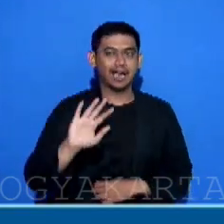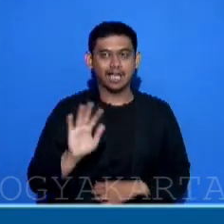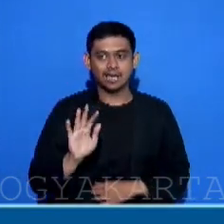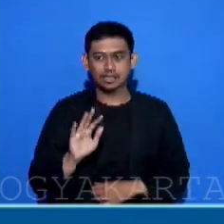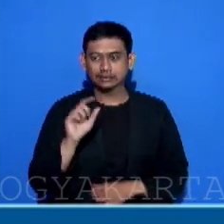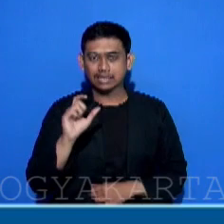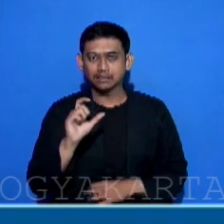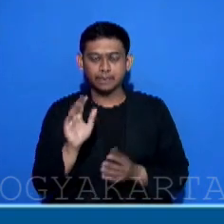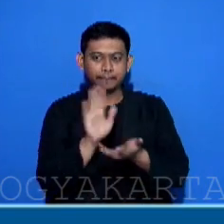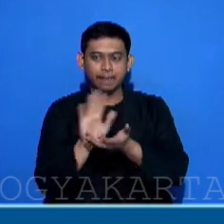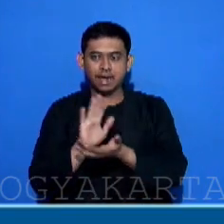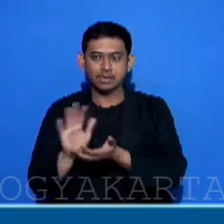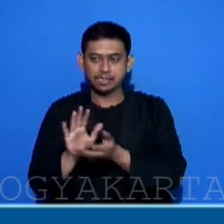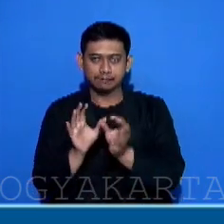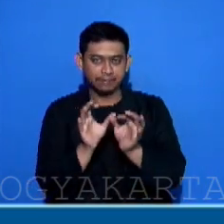motenggilenet